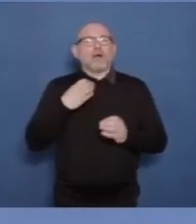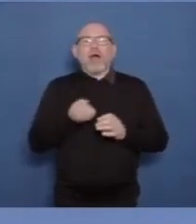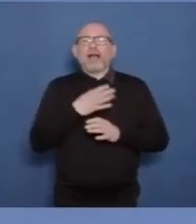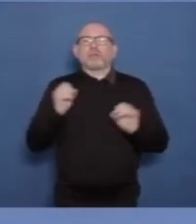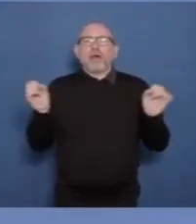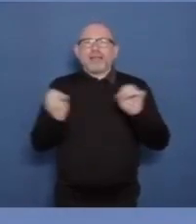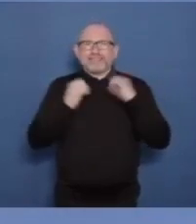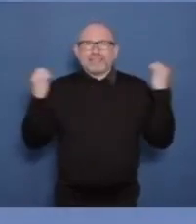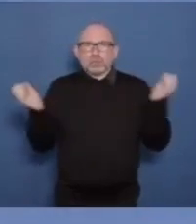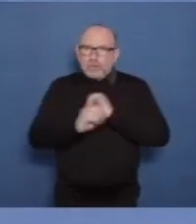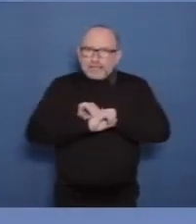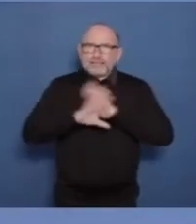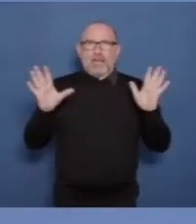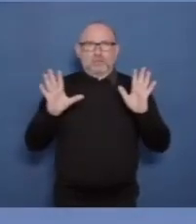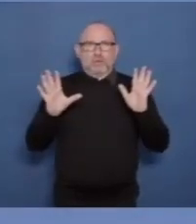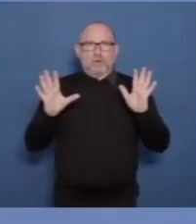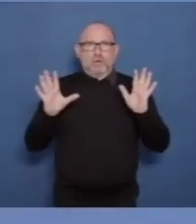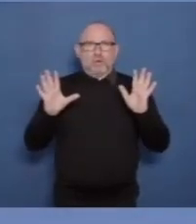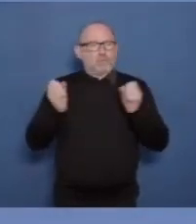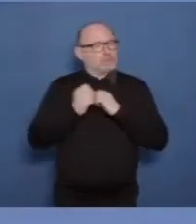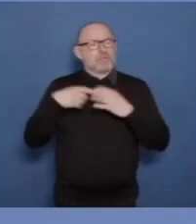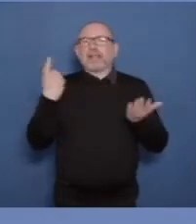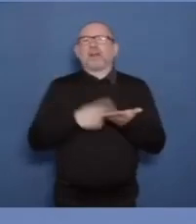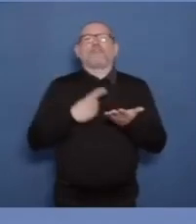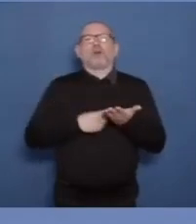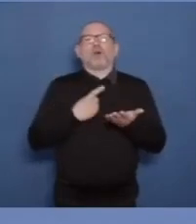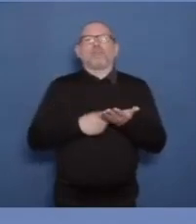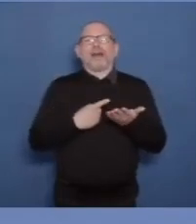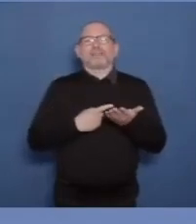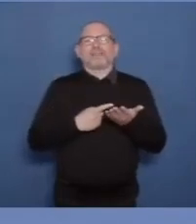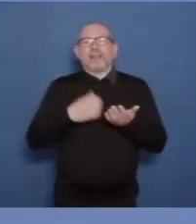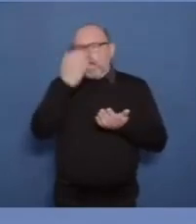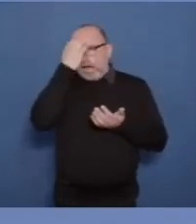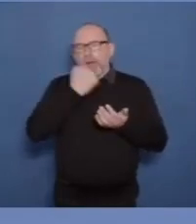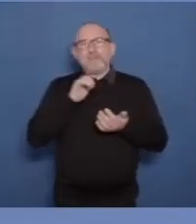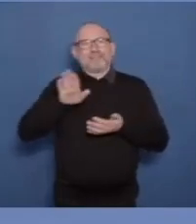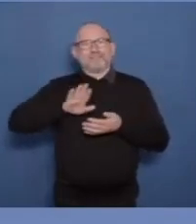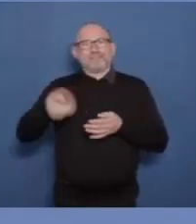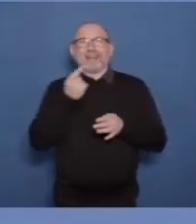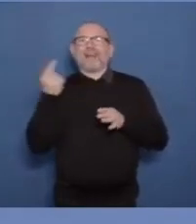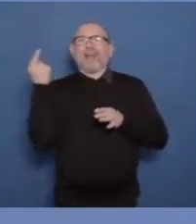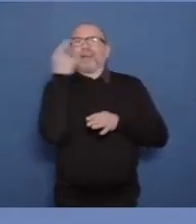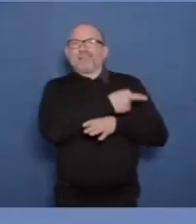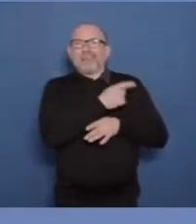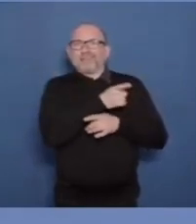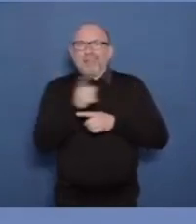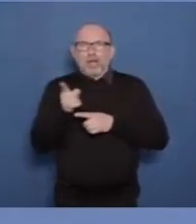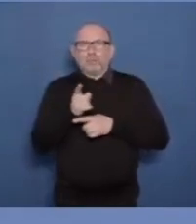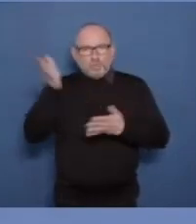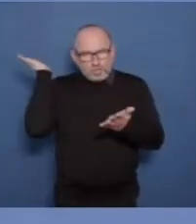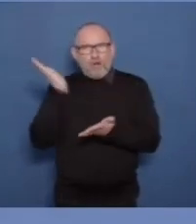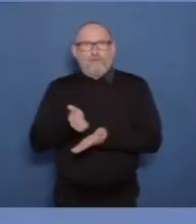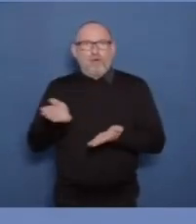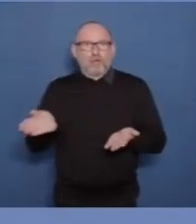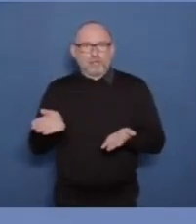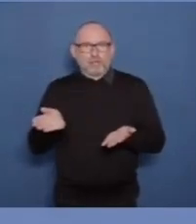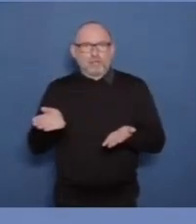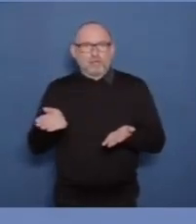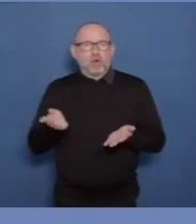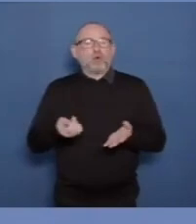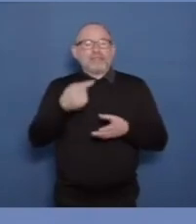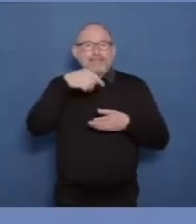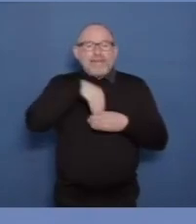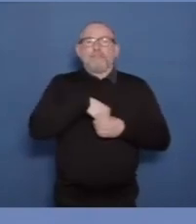Eskalation, bei der es eine ganz klare Forderung geben muss, nämlich der Raketenterror der Hamas muss aufhören, dass hinter dieser aktuellen Eskalation ein